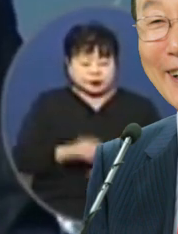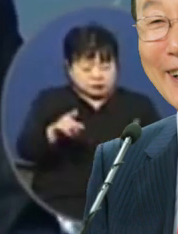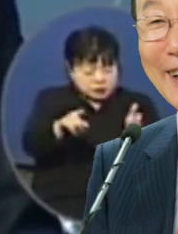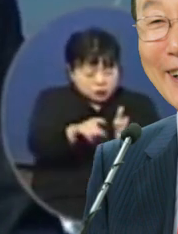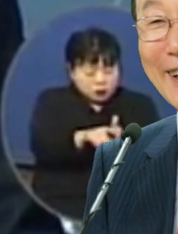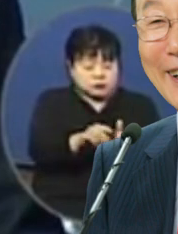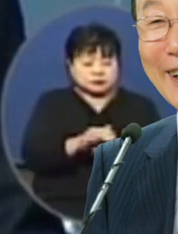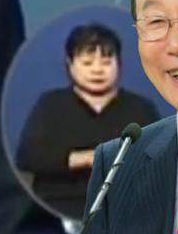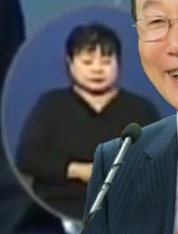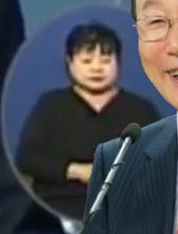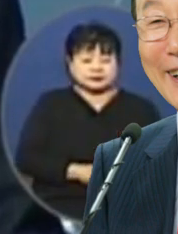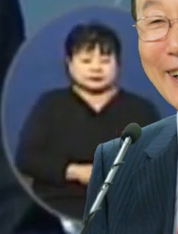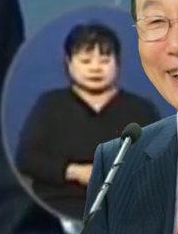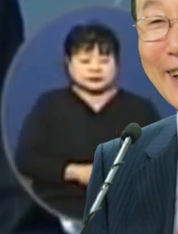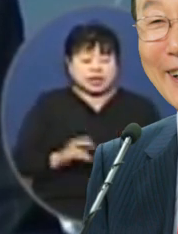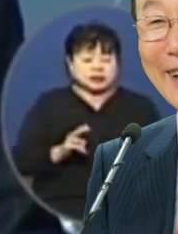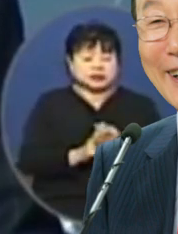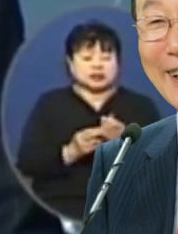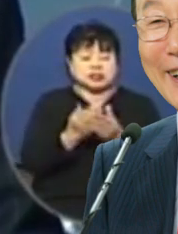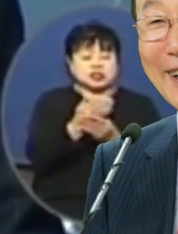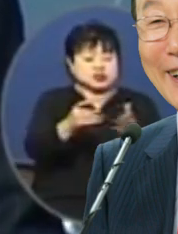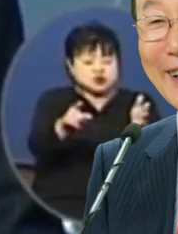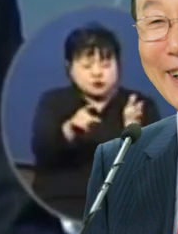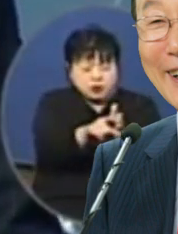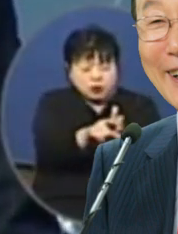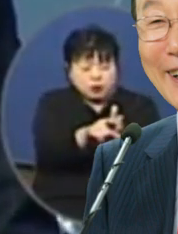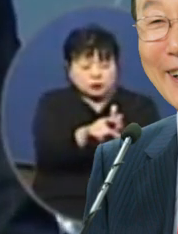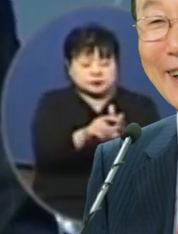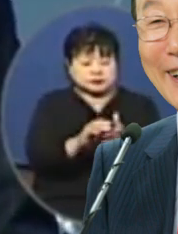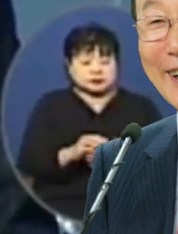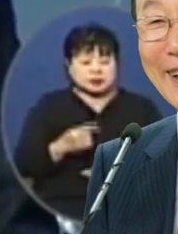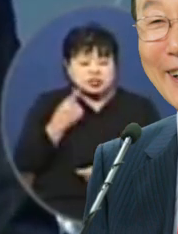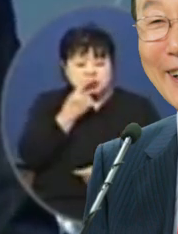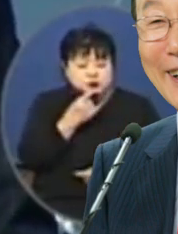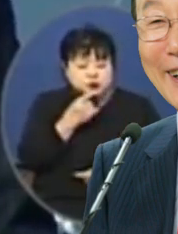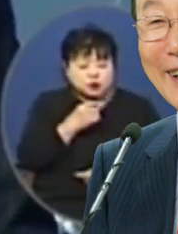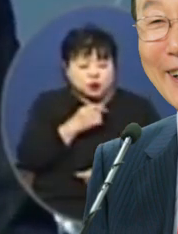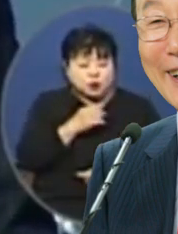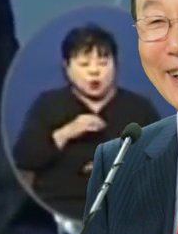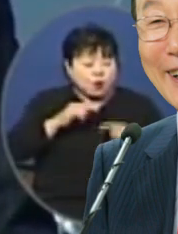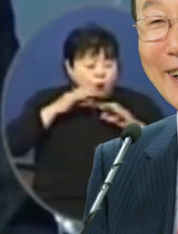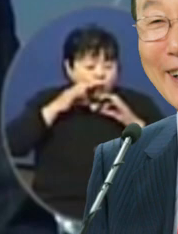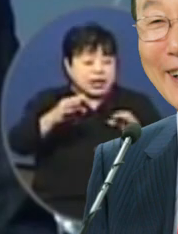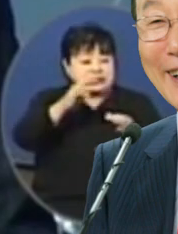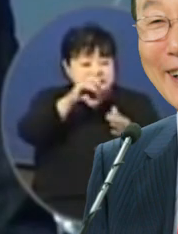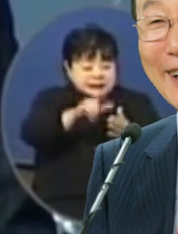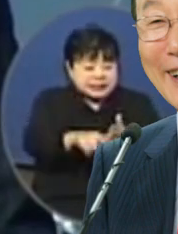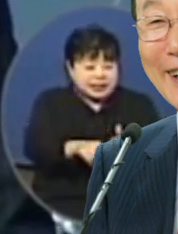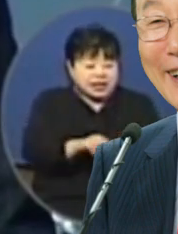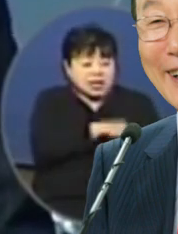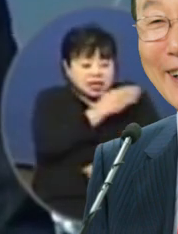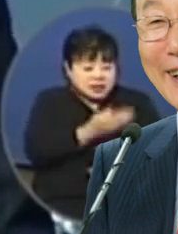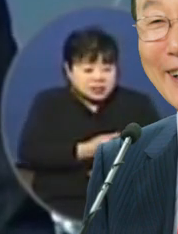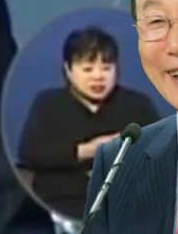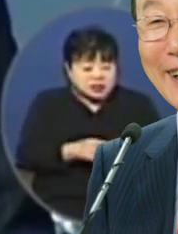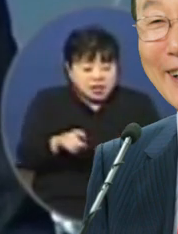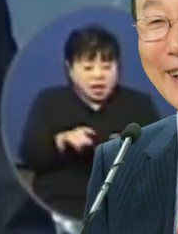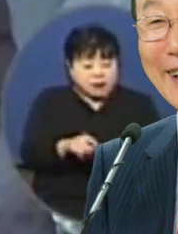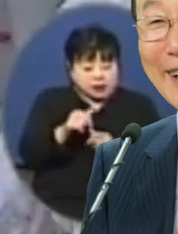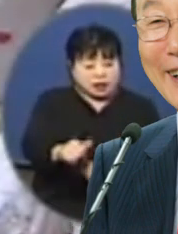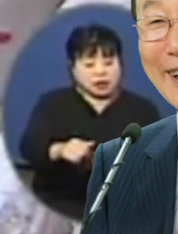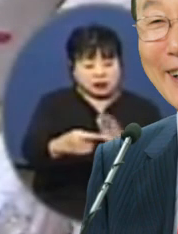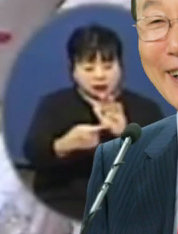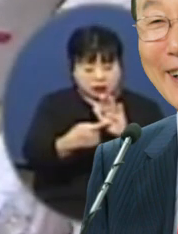믿고 기적이 일어날 줄 믿고 입술로 외치면 그 능력이 여러분과 같이 따르는